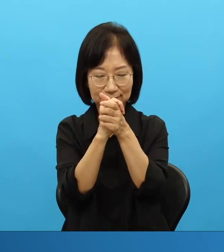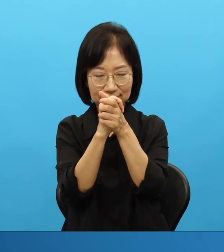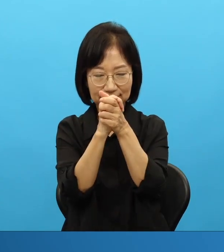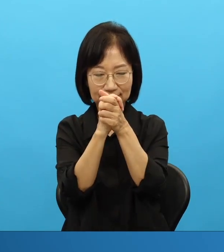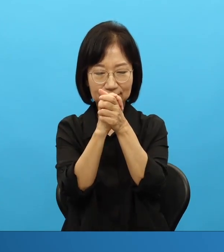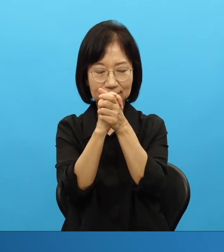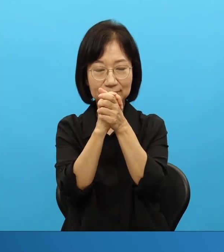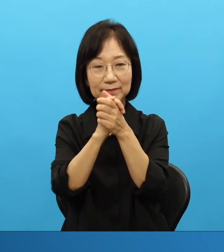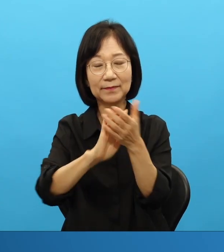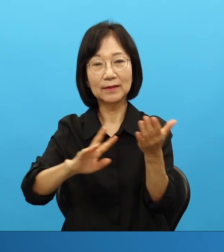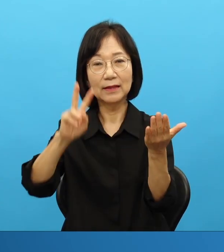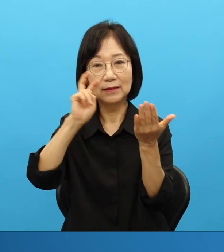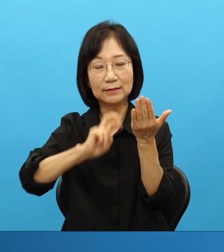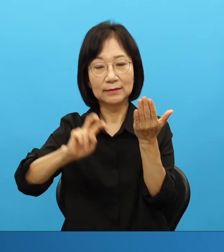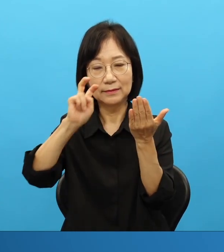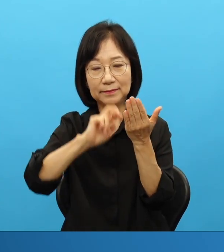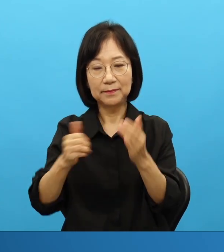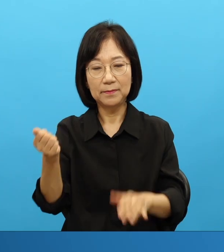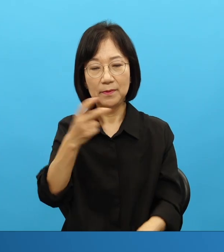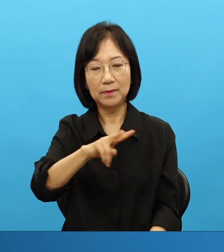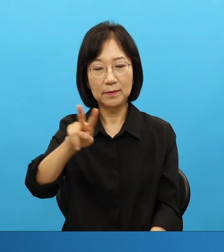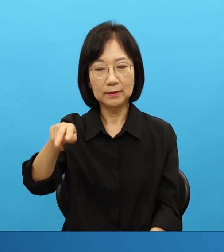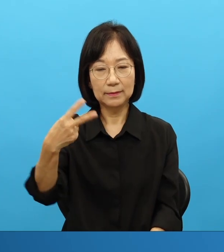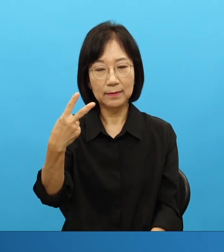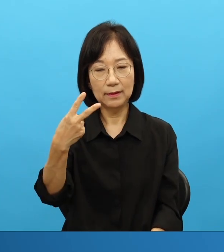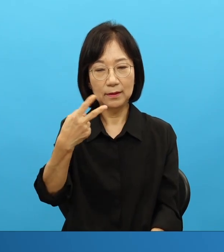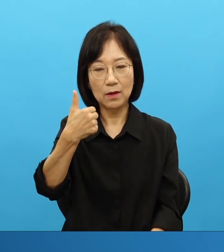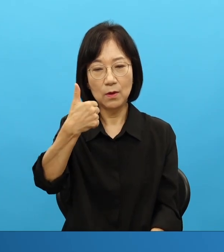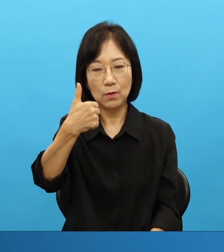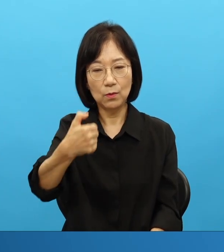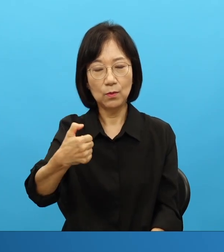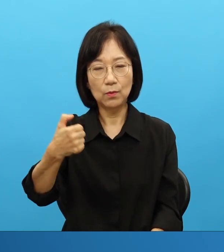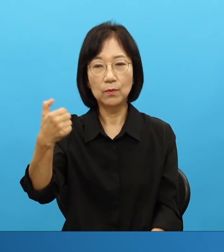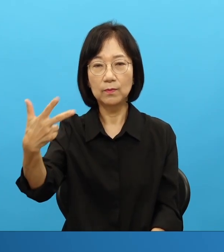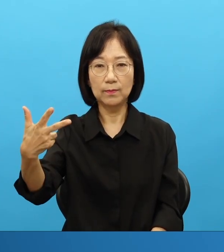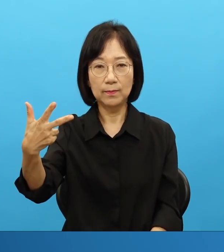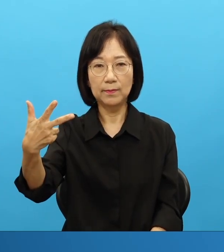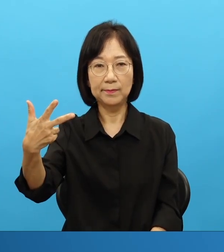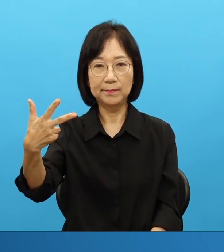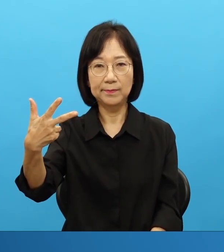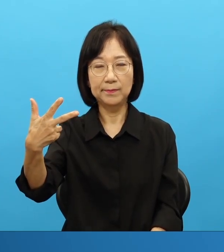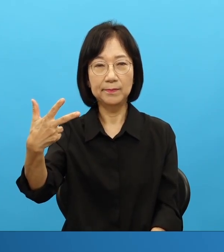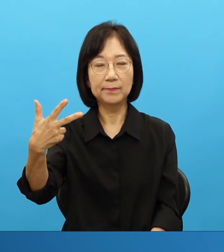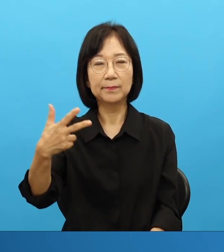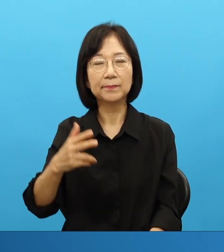아멘. 찬송 257장을 찬송드립니다. Let us sing hymn 257.